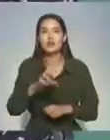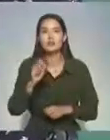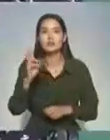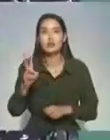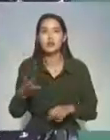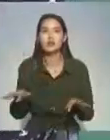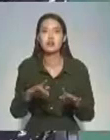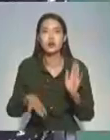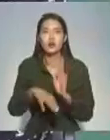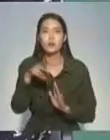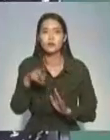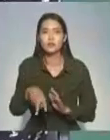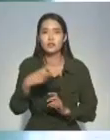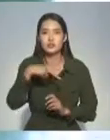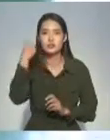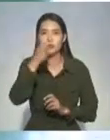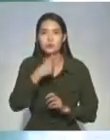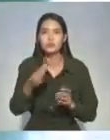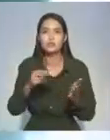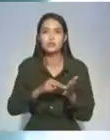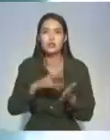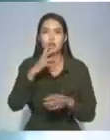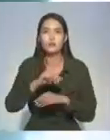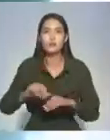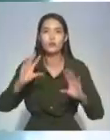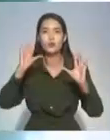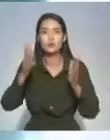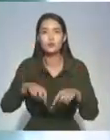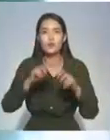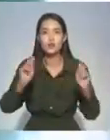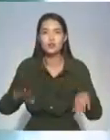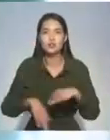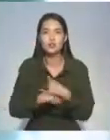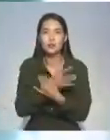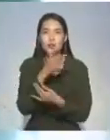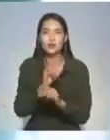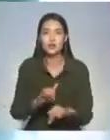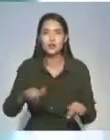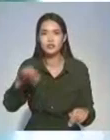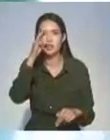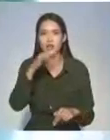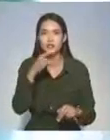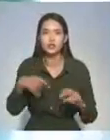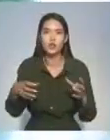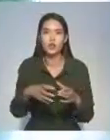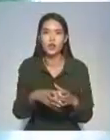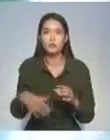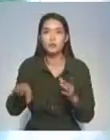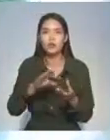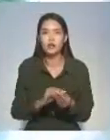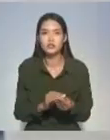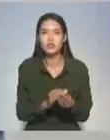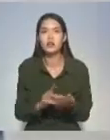Карина, проведение референдума в 2022 году стало рубежным событием, открывшим новый этап в развитии казахстанского общества. В